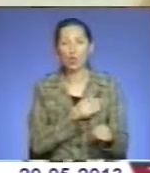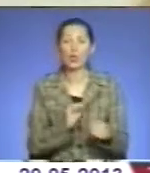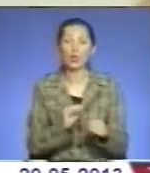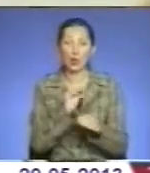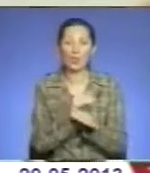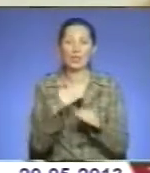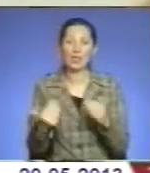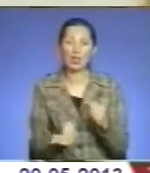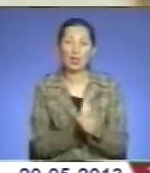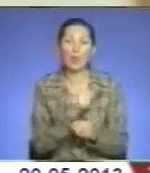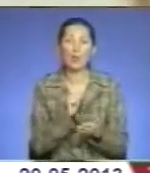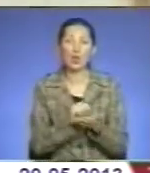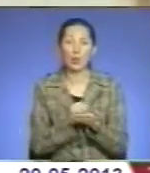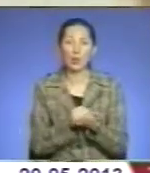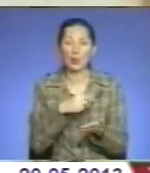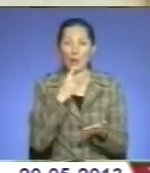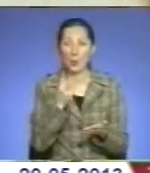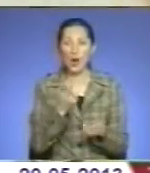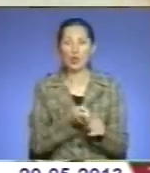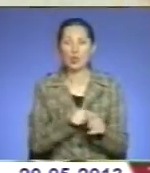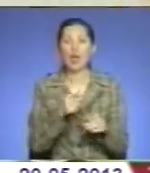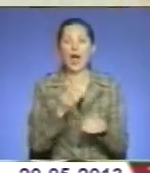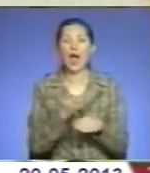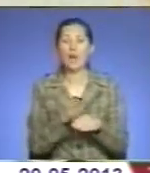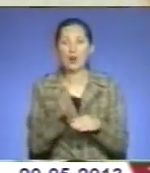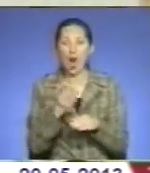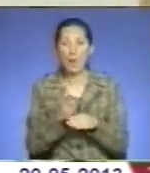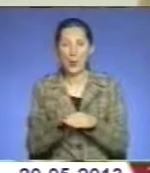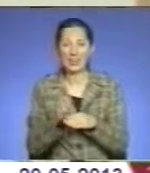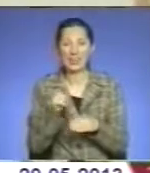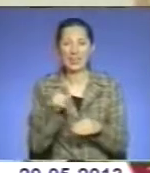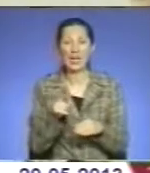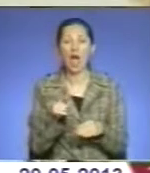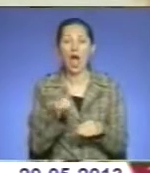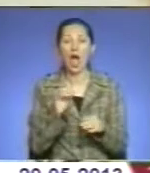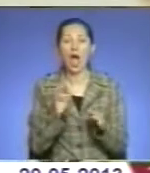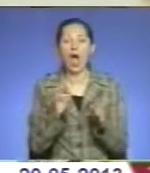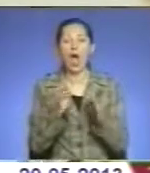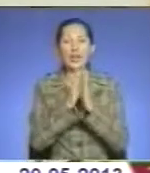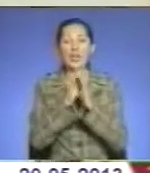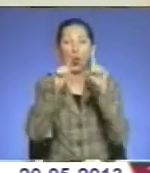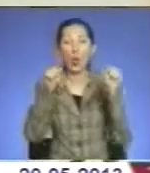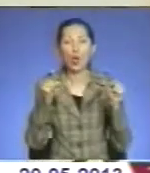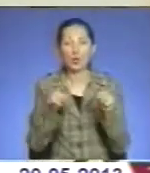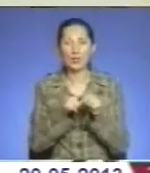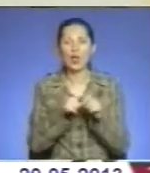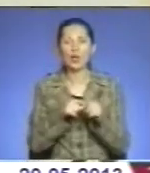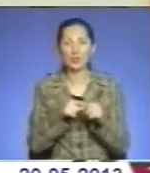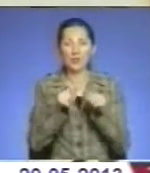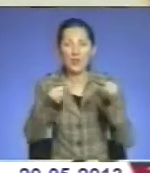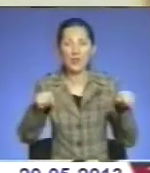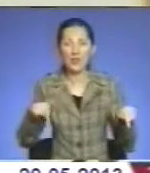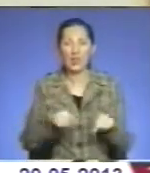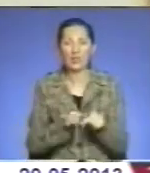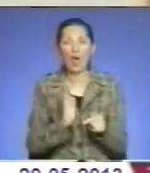Я зазвичай бачу матеріали, це, зокрема, фрагменти тих іконостасів, вівтарів, де були ці роботи. Тому що